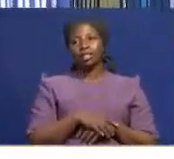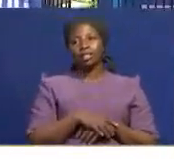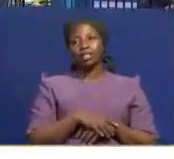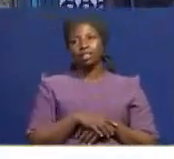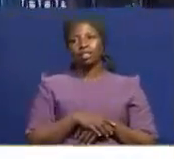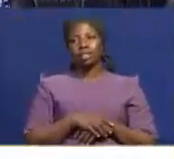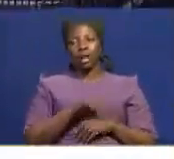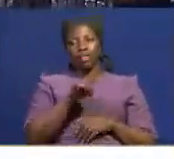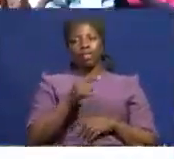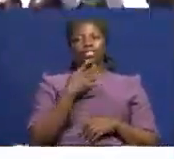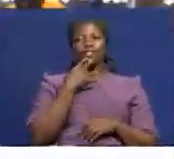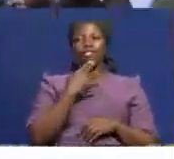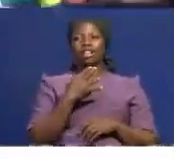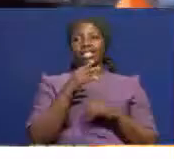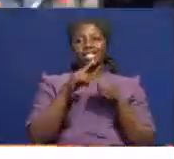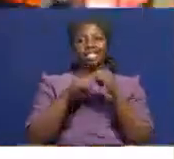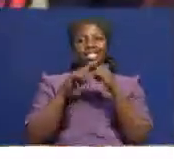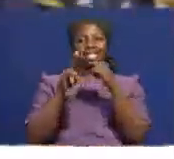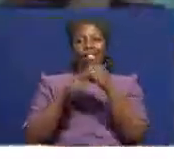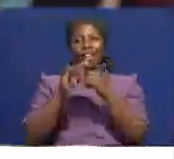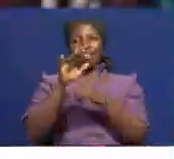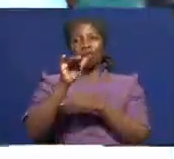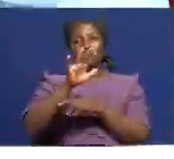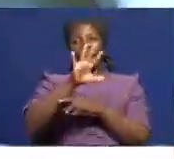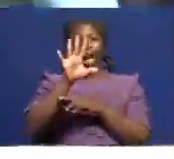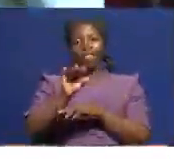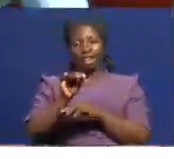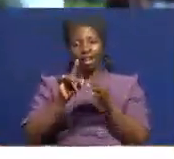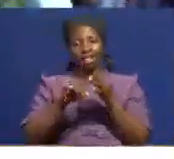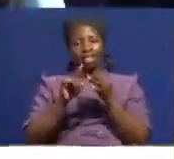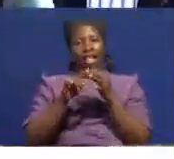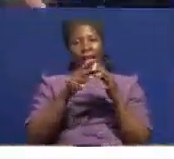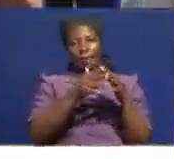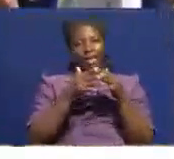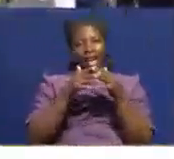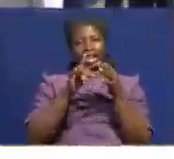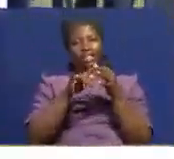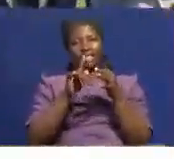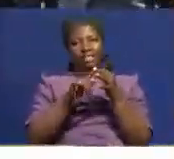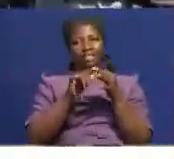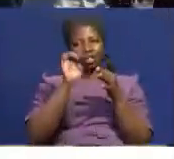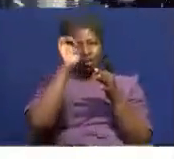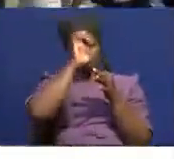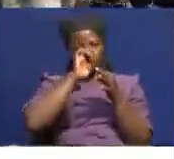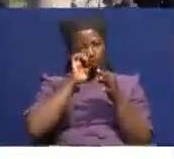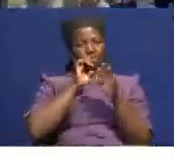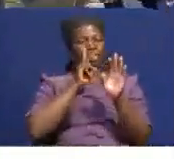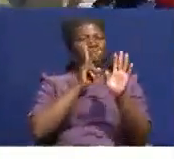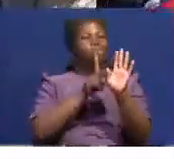467 kutoka mabara ya Afrika na Ulaya na taifa la Marekani walishiriki michezo hiyo.